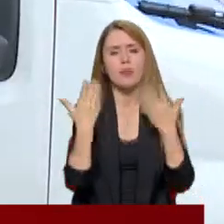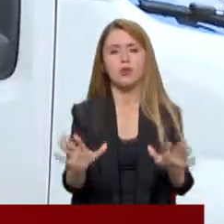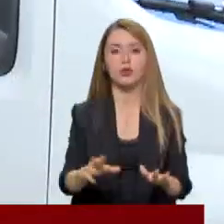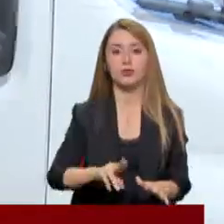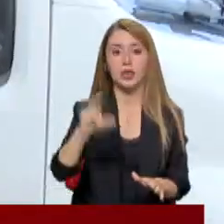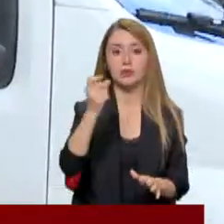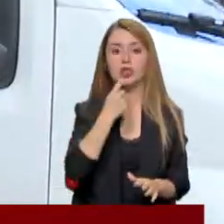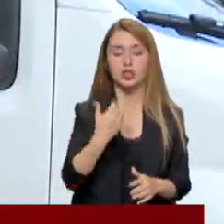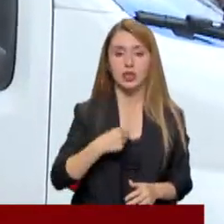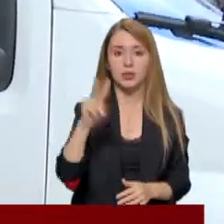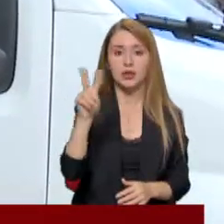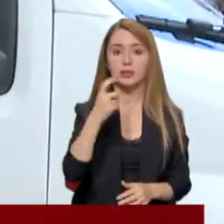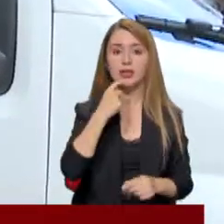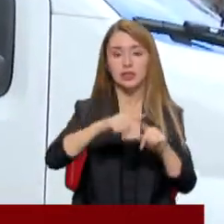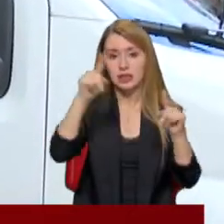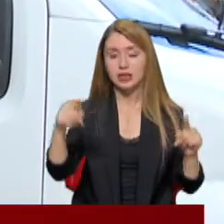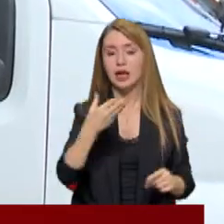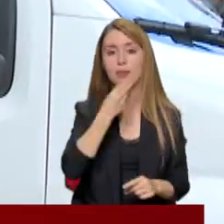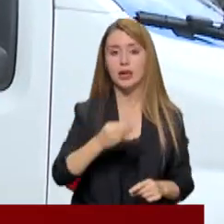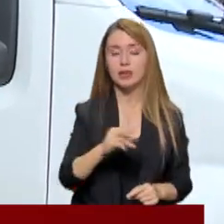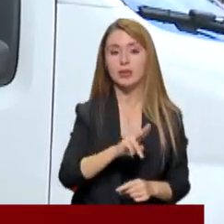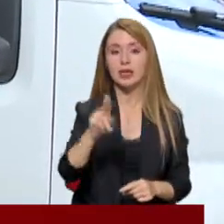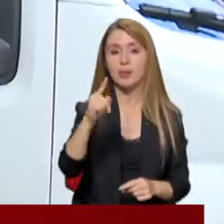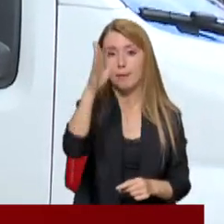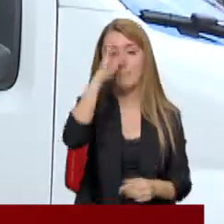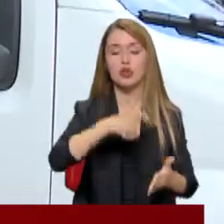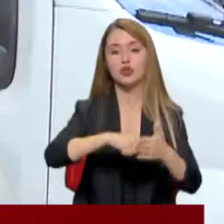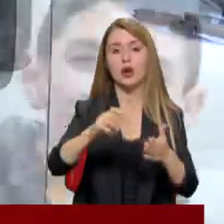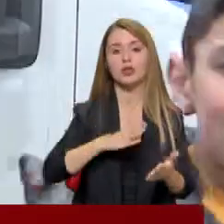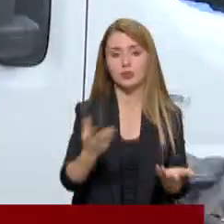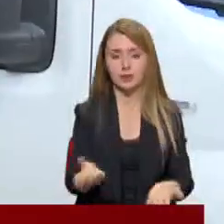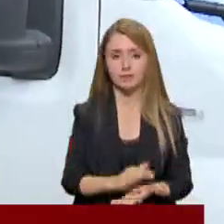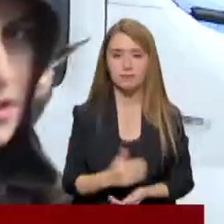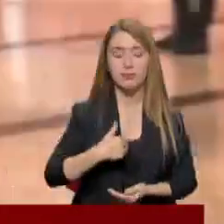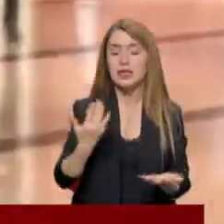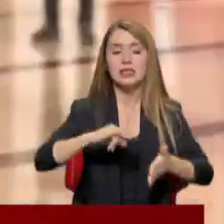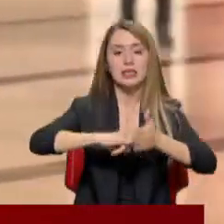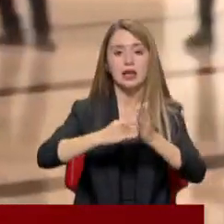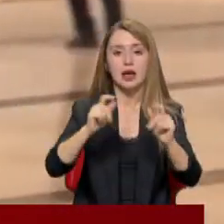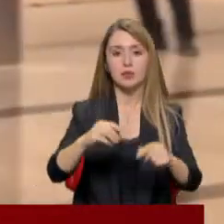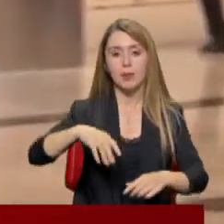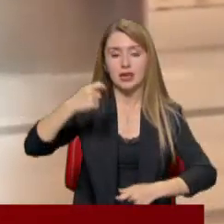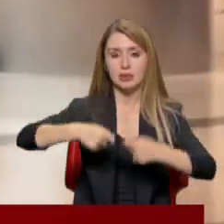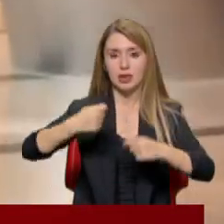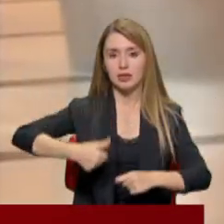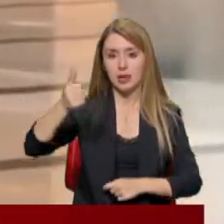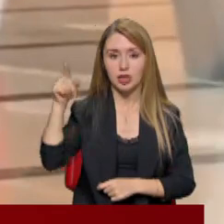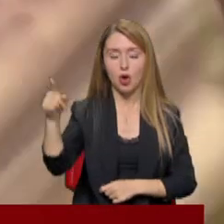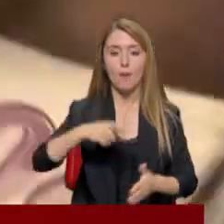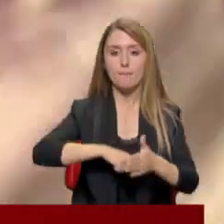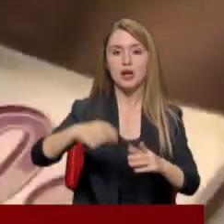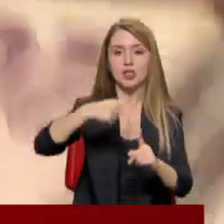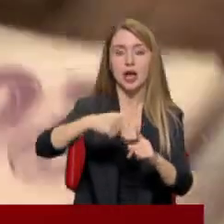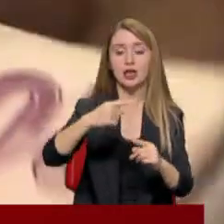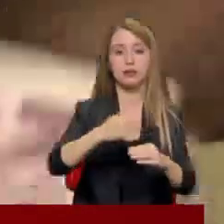70 yaşındayım 20 senelik Emekliyim aldığım 7,5 milyon para elime daha geçmiyor ben nasıl geçireyim Merkez Bankası başkanının maaşı ek